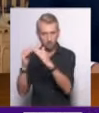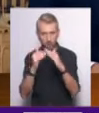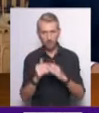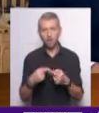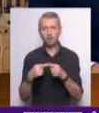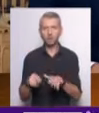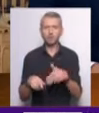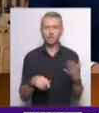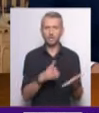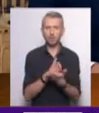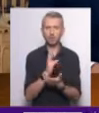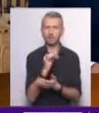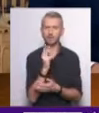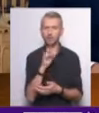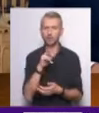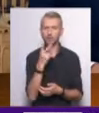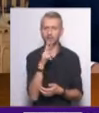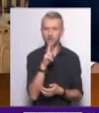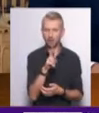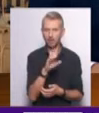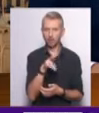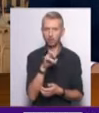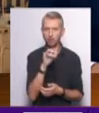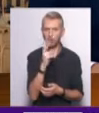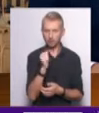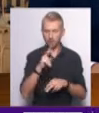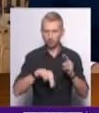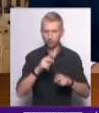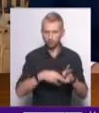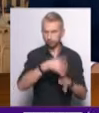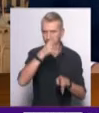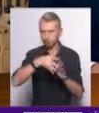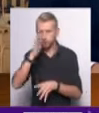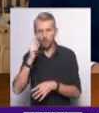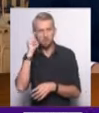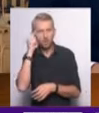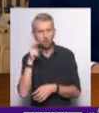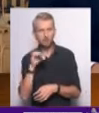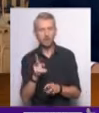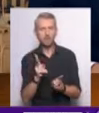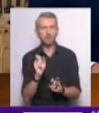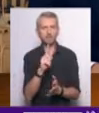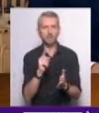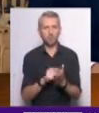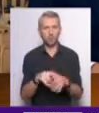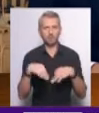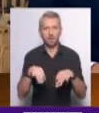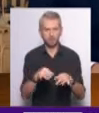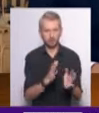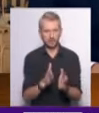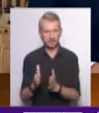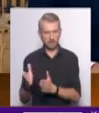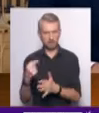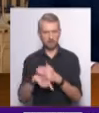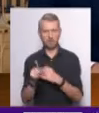находится Никольская Слободка, где строится два комплекса. Продумывают ли как-то вопросы с транспортной системой,